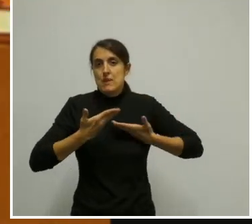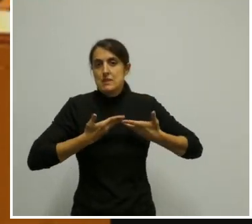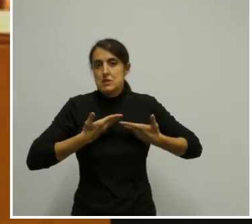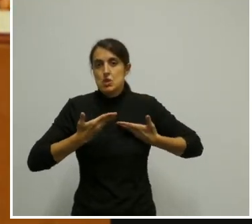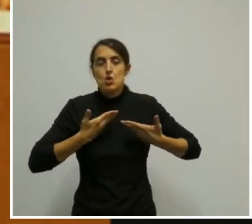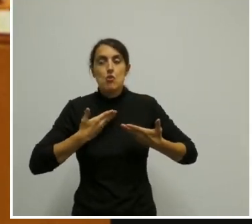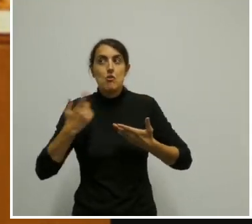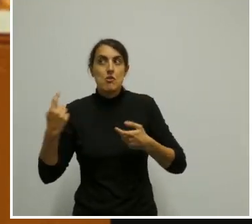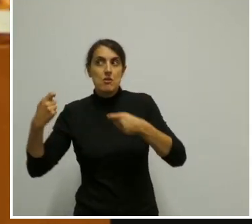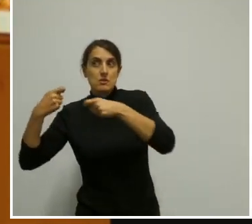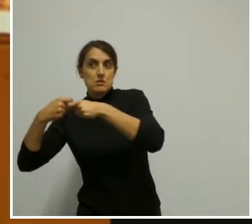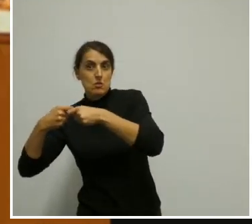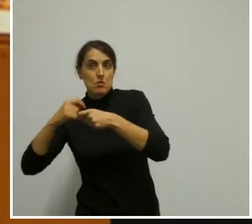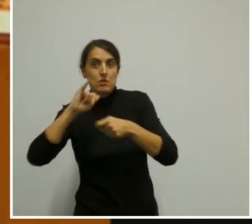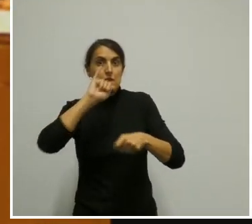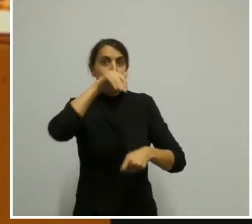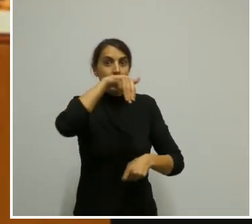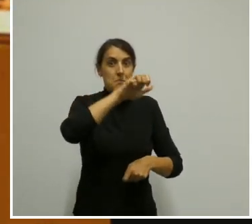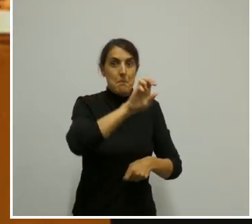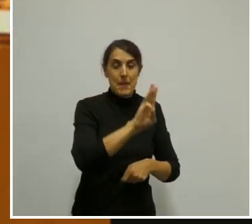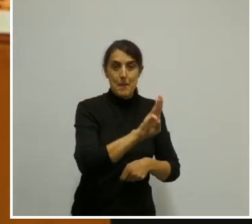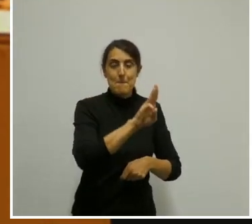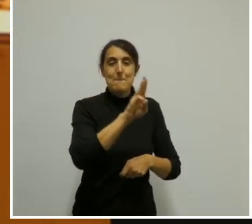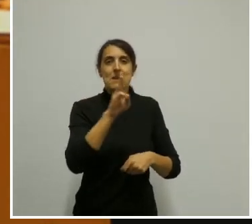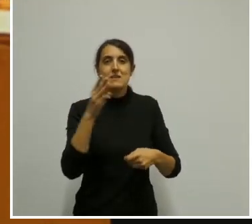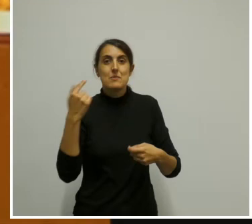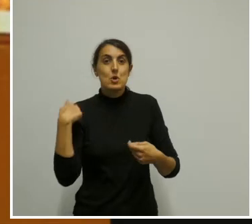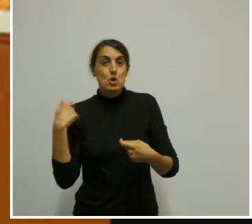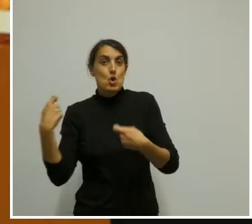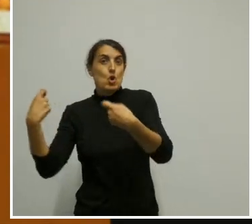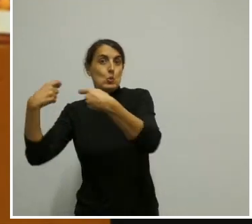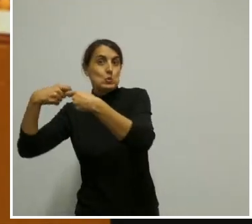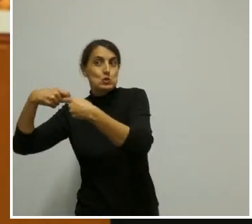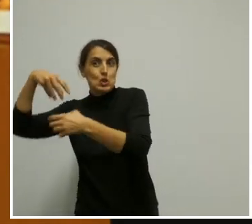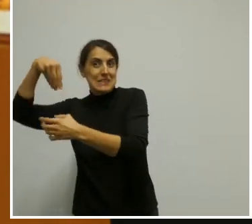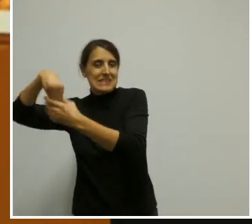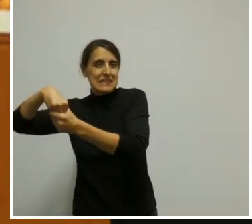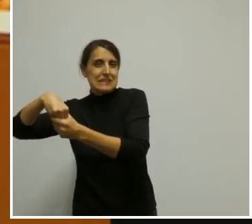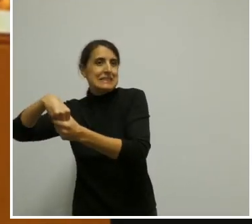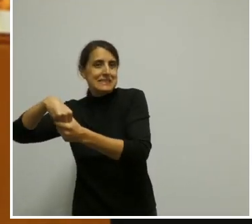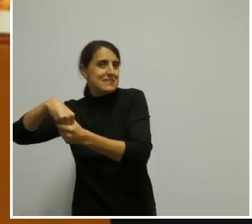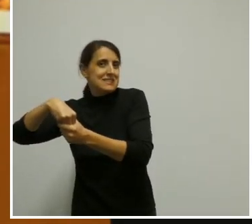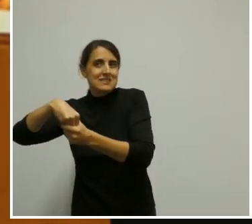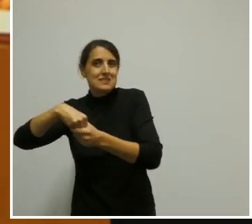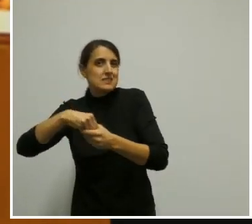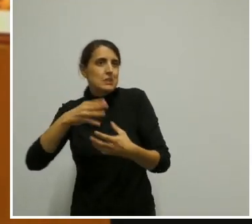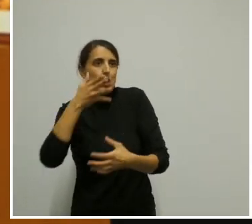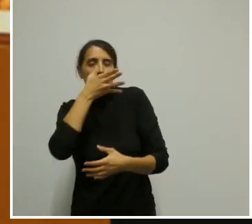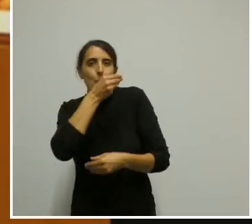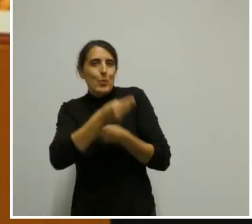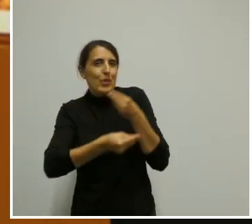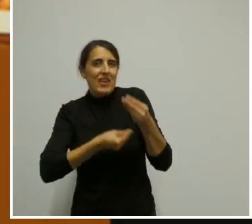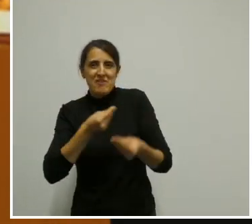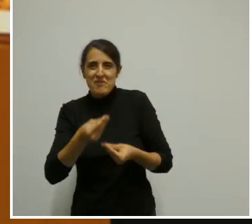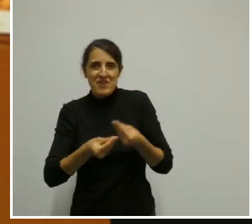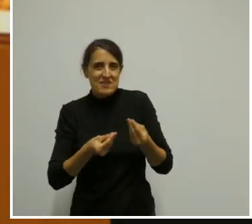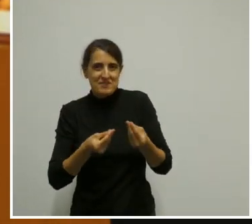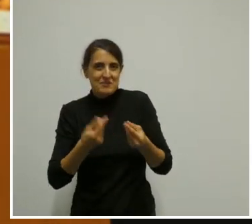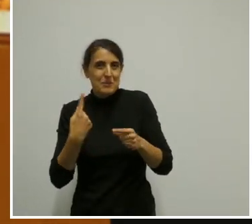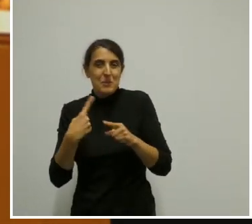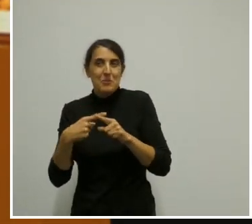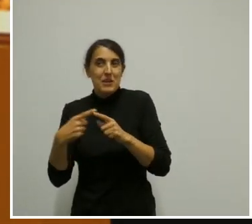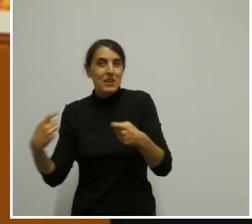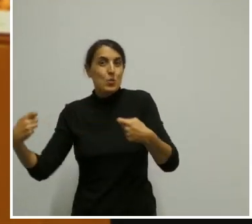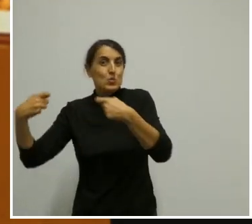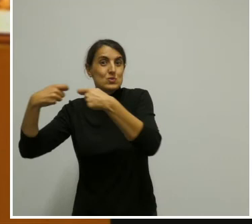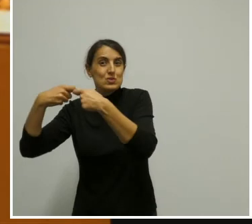i l'IMEP, però que des del Consorci jo no podia fer, tot i que hagués estat encantada, perquè el Consorci és